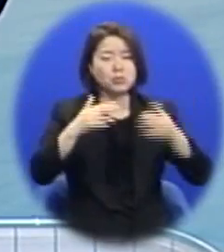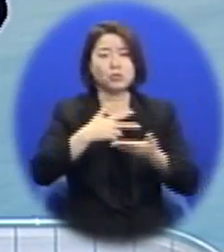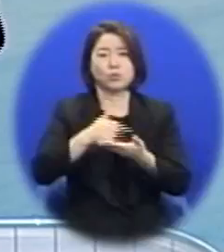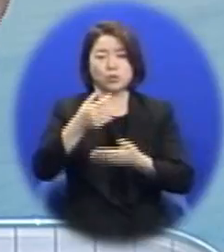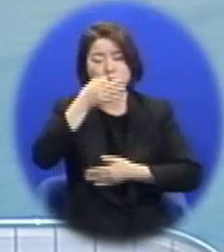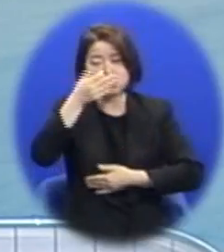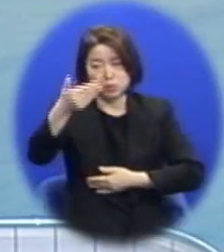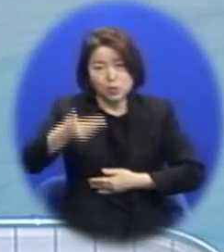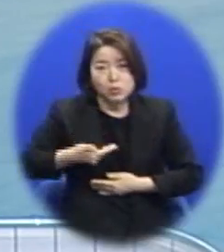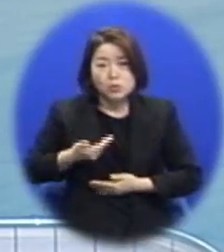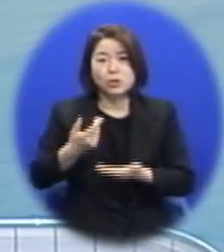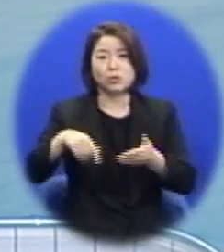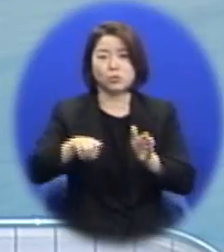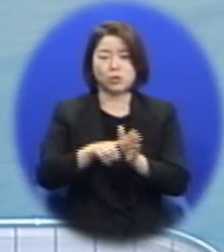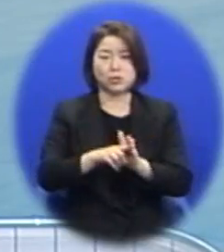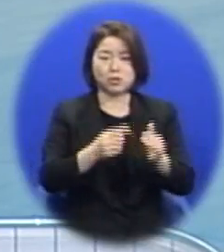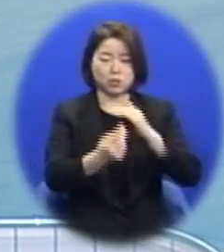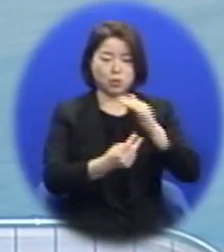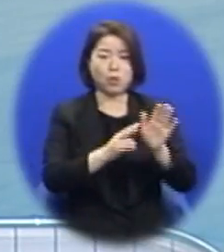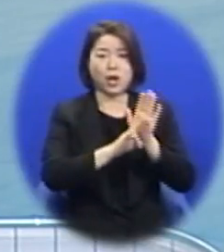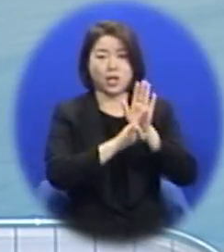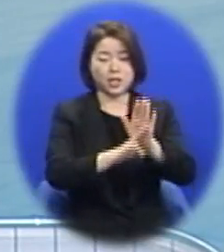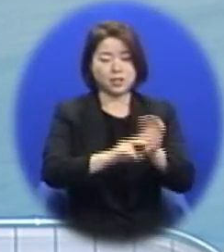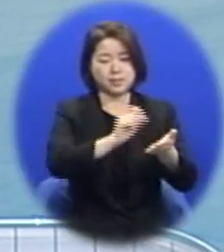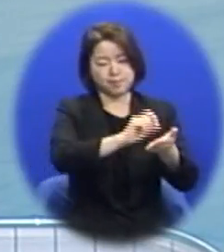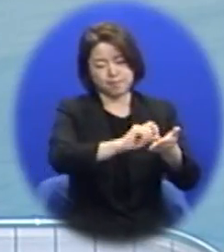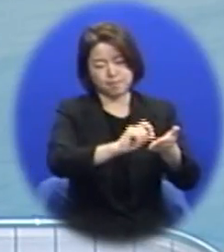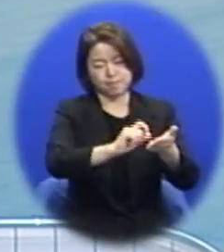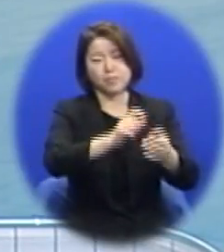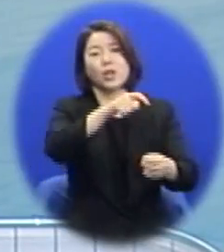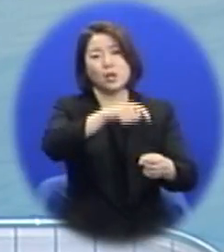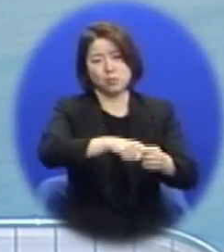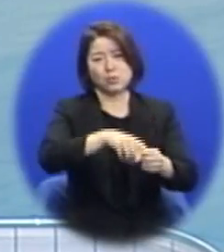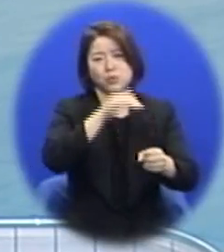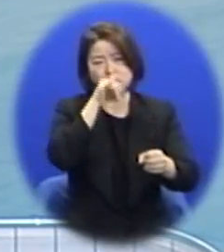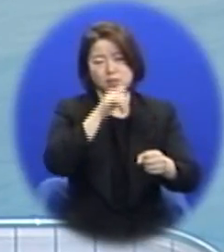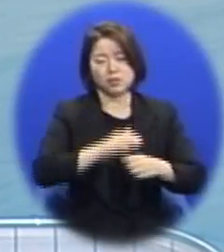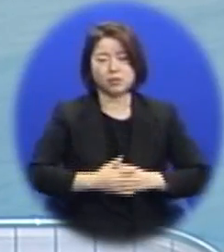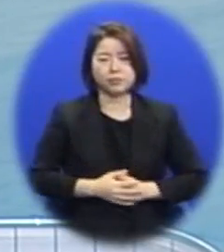보여주시려고 이 요한계시록을 쓰게 한 것입니다.